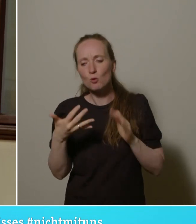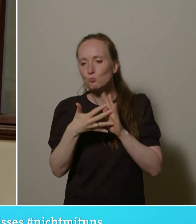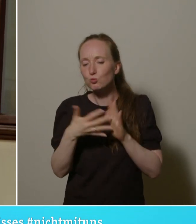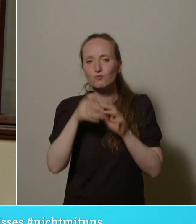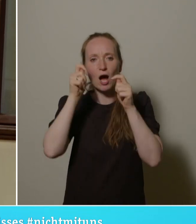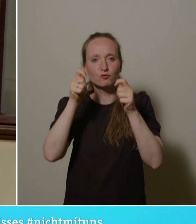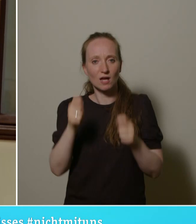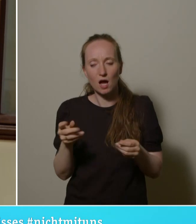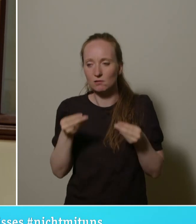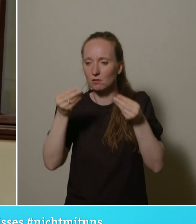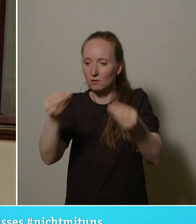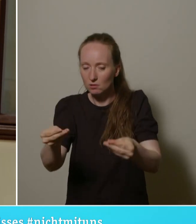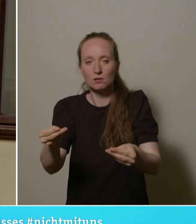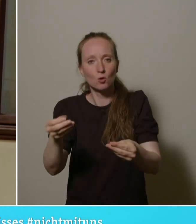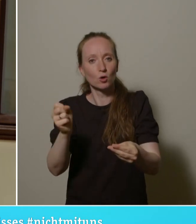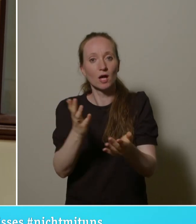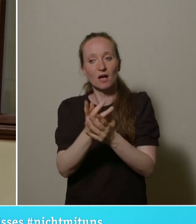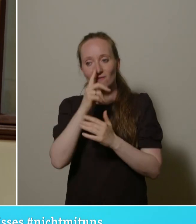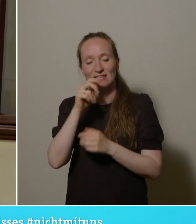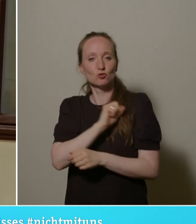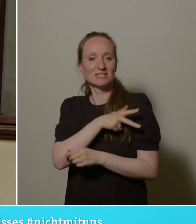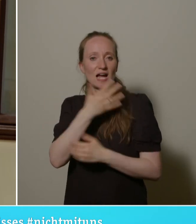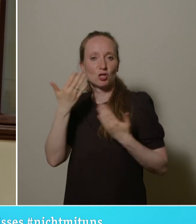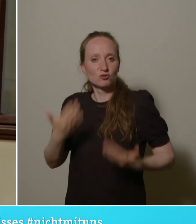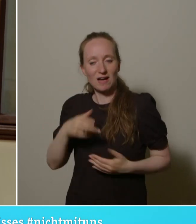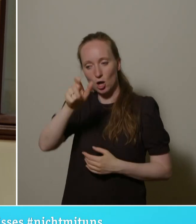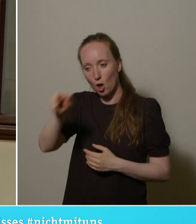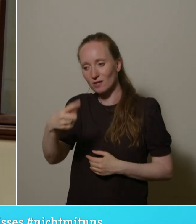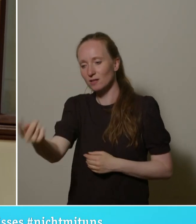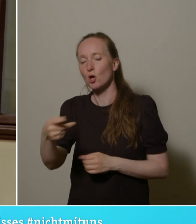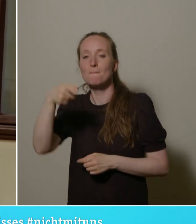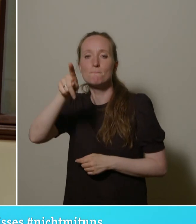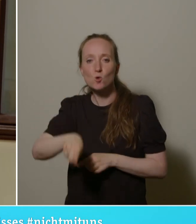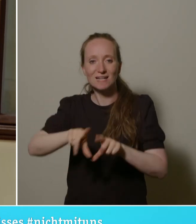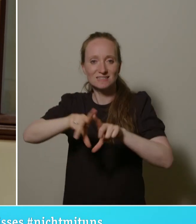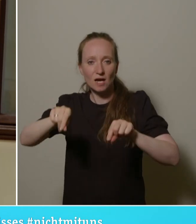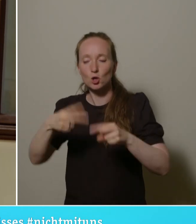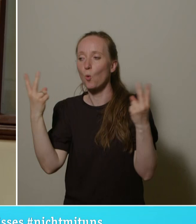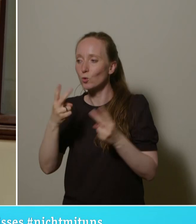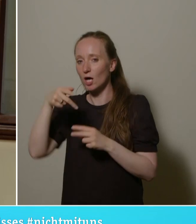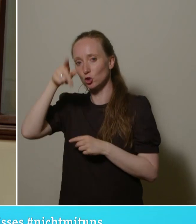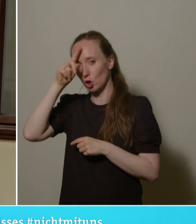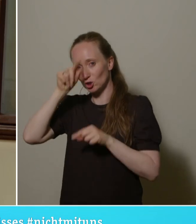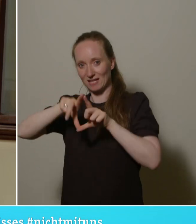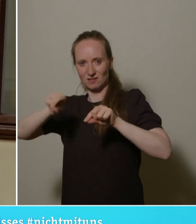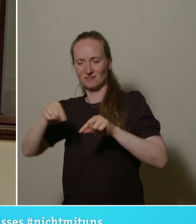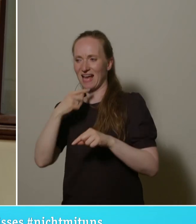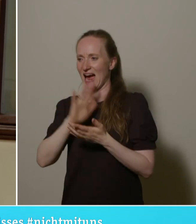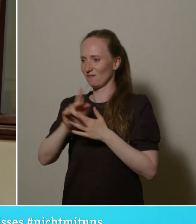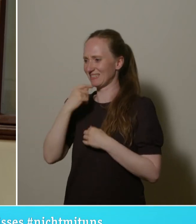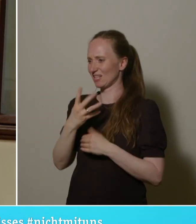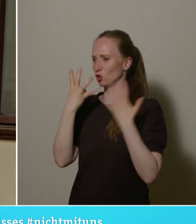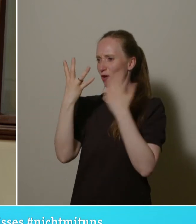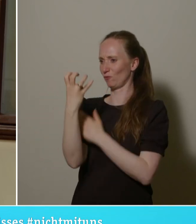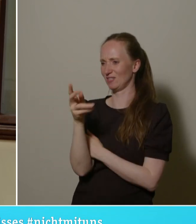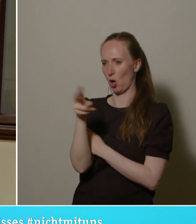wir den sozial schwachen Leuten eine Monatskarte oder von mir auch aus das Deutschlandticket zahlen können. Ich weigere mich, hier 49-Euro-Ticket zu